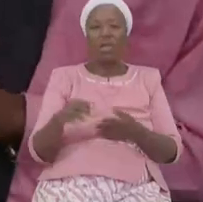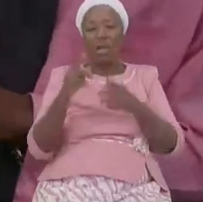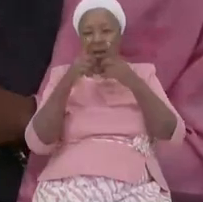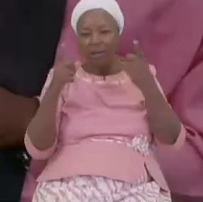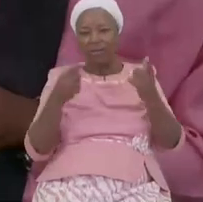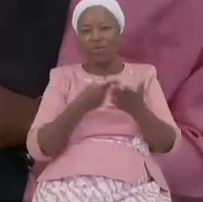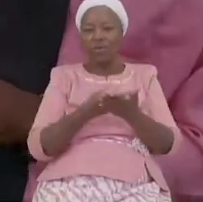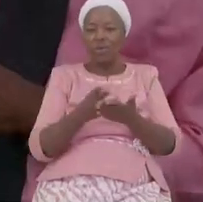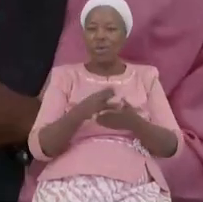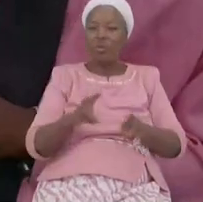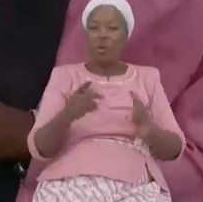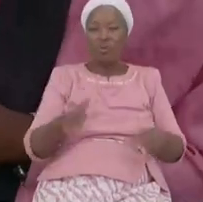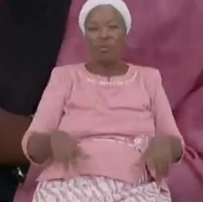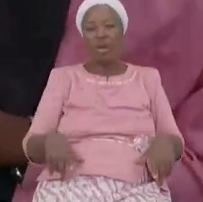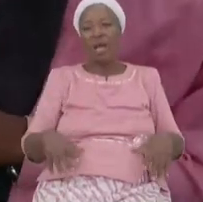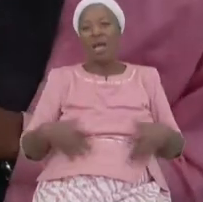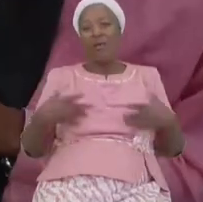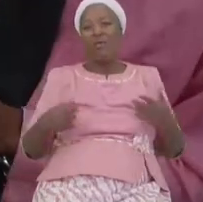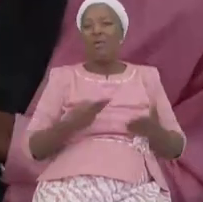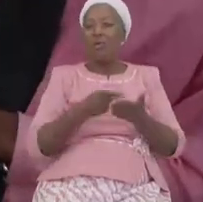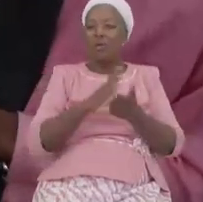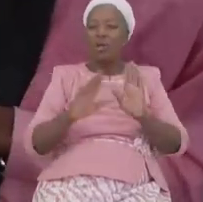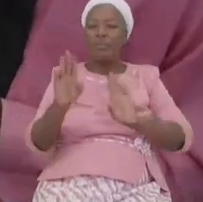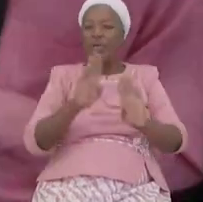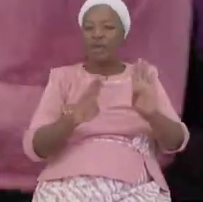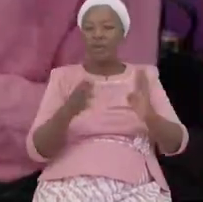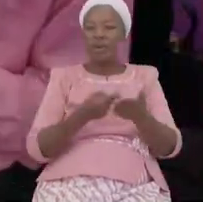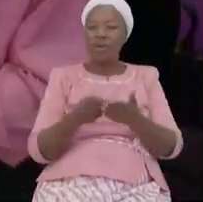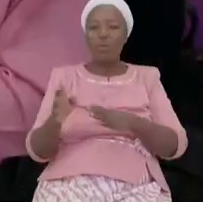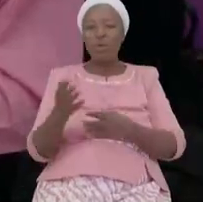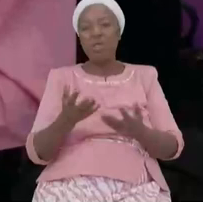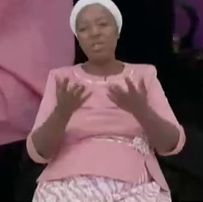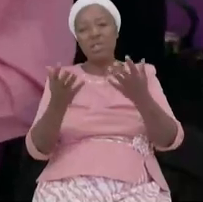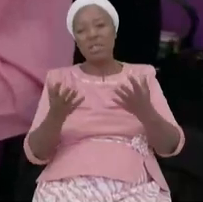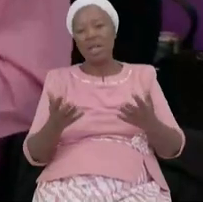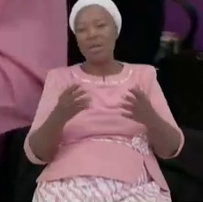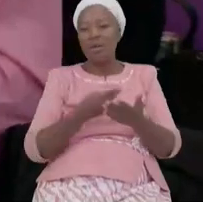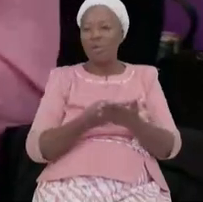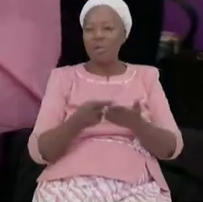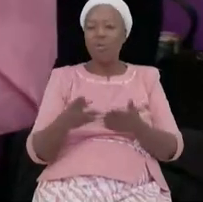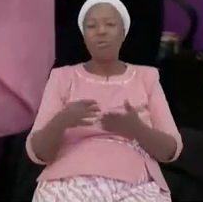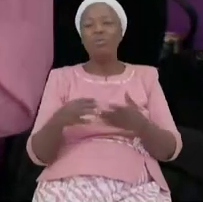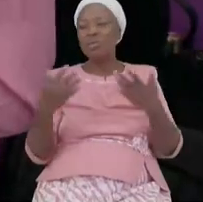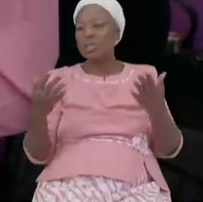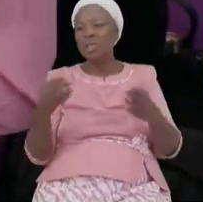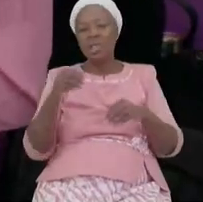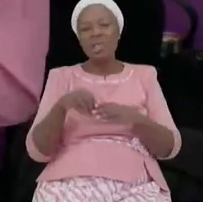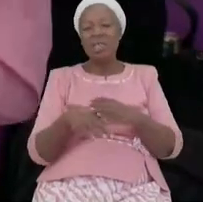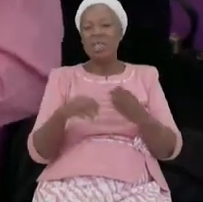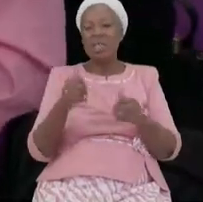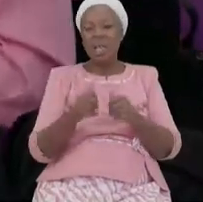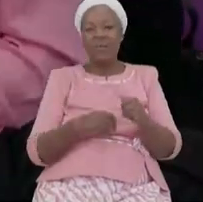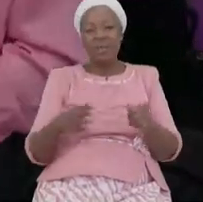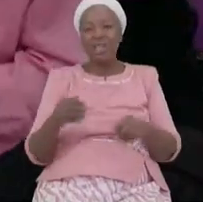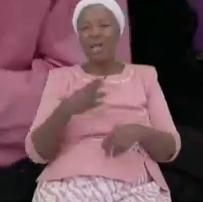sainte, un saint comportement, un désir saint, une sainte interaction, la sainteté en toutes choses